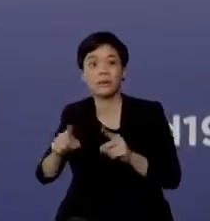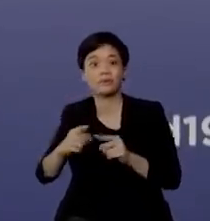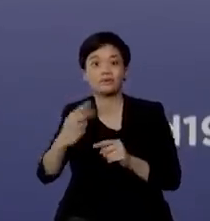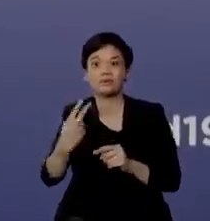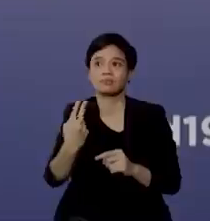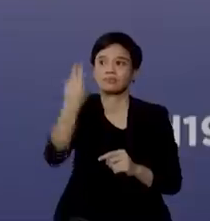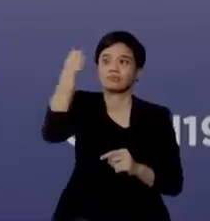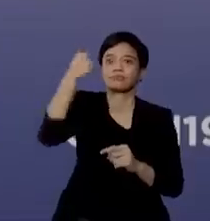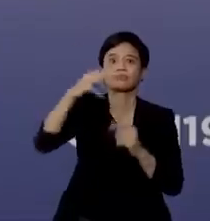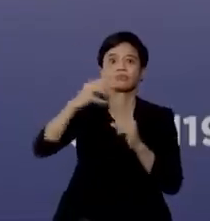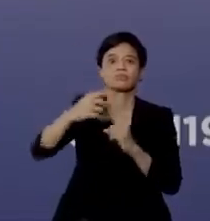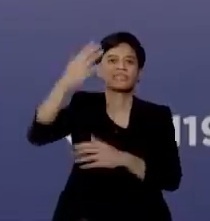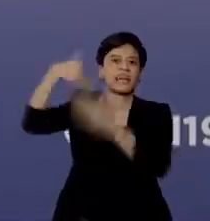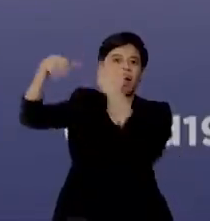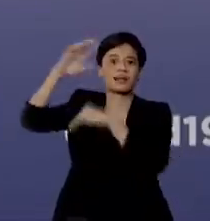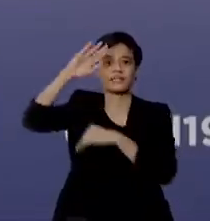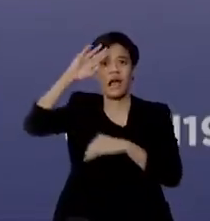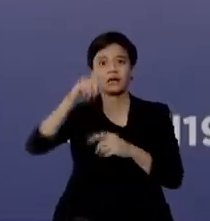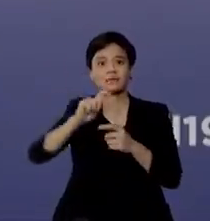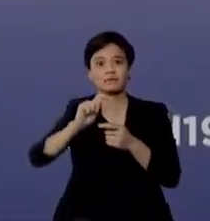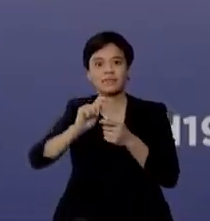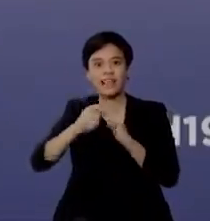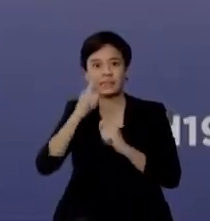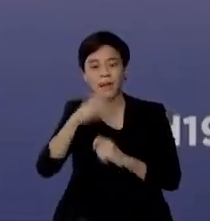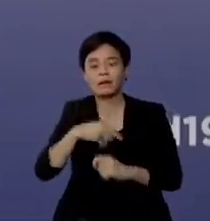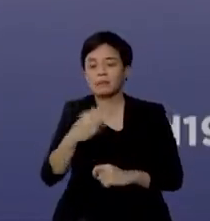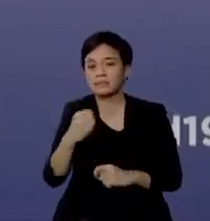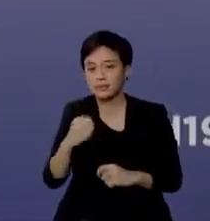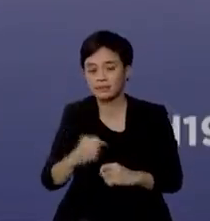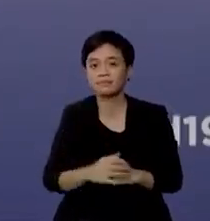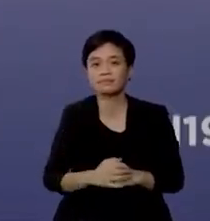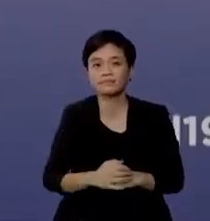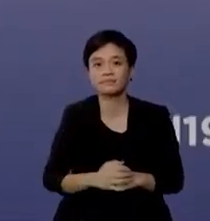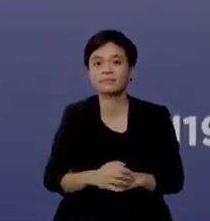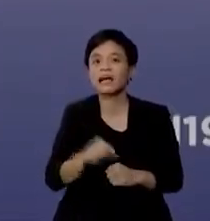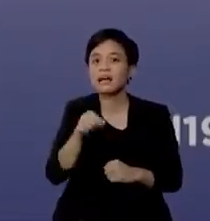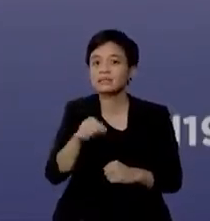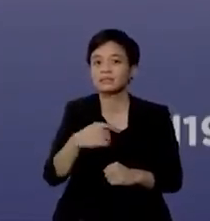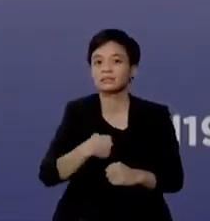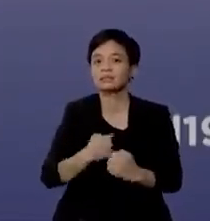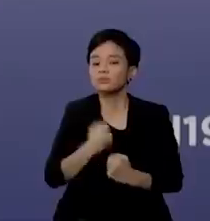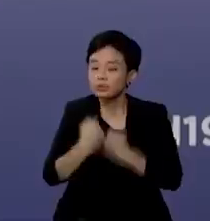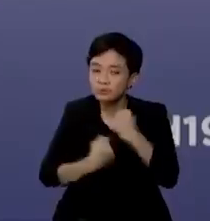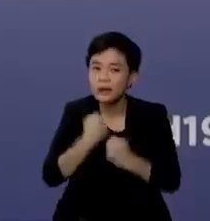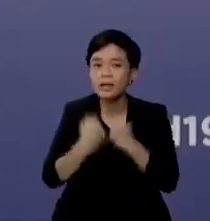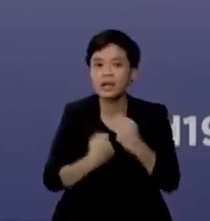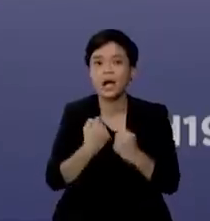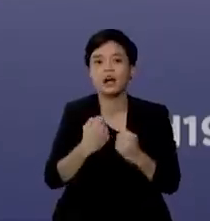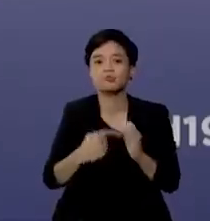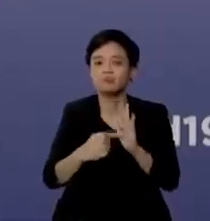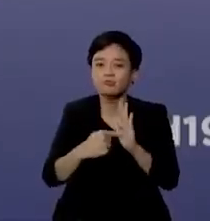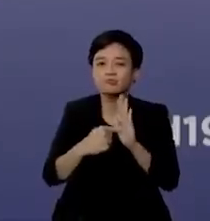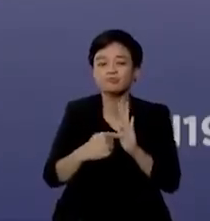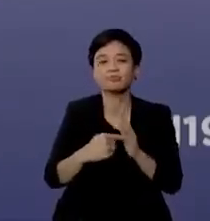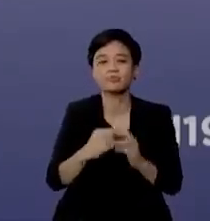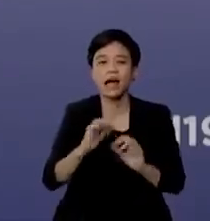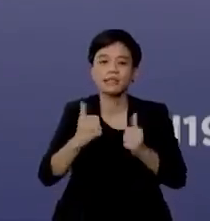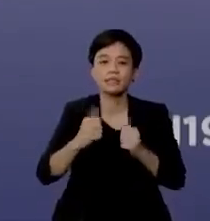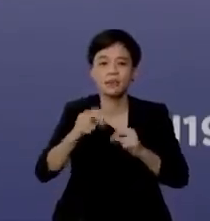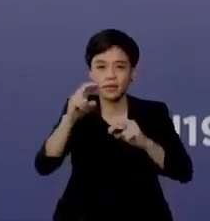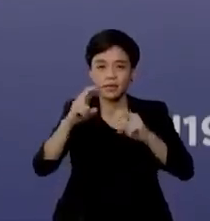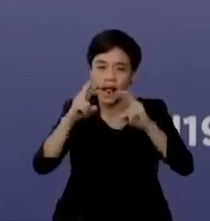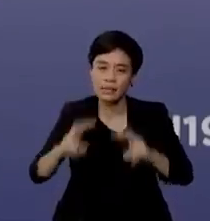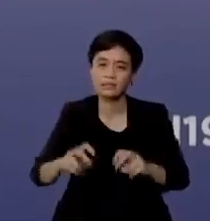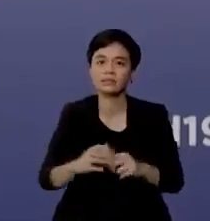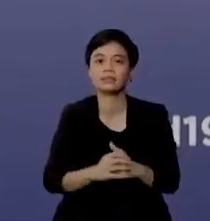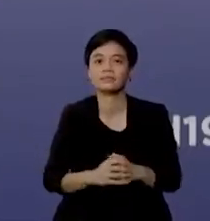selesai sekalian ini yang kita lakukan di dalam kaitan dengan upaya untuk menegakkan diagnosa pemeriksaan